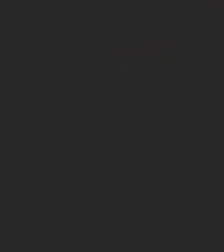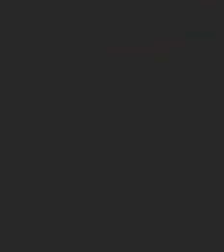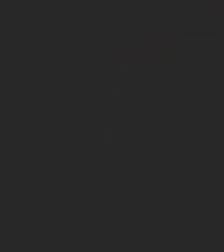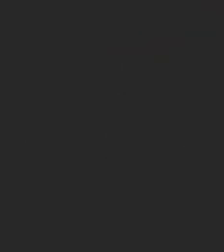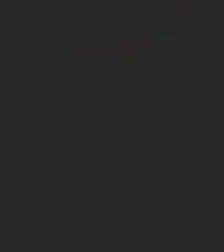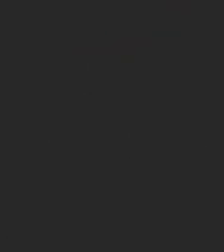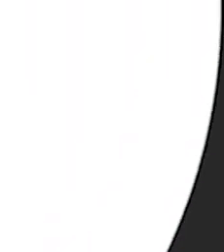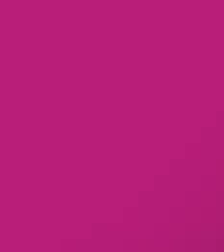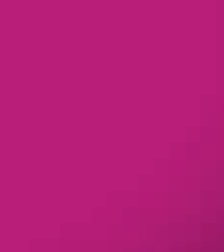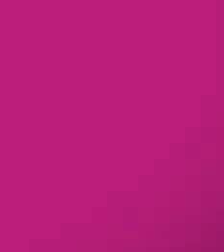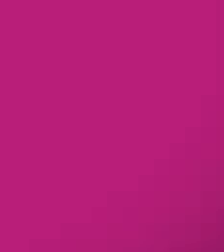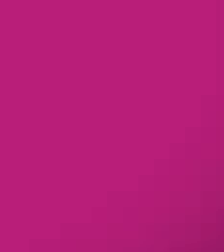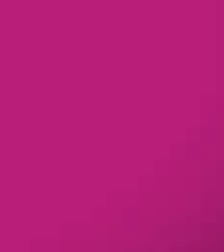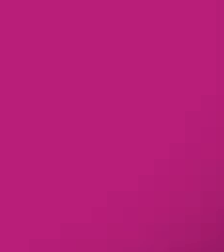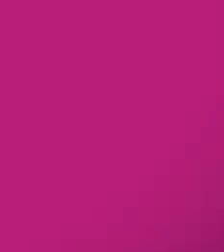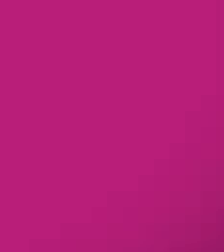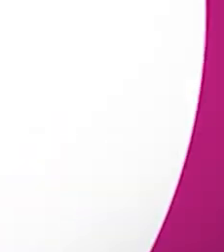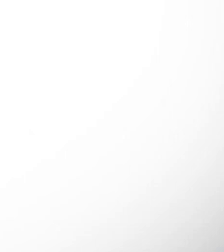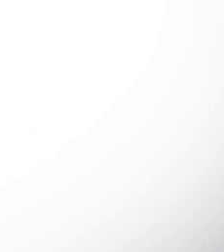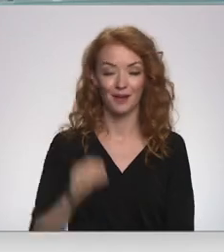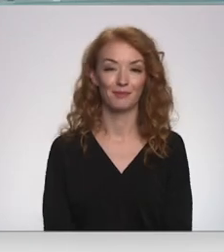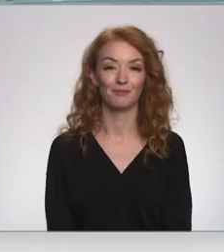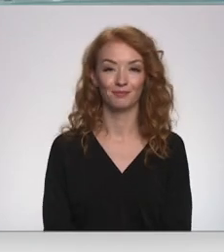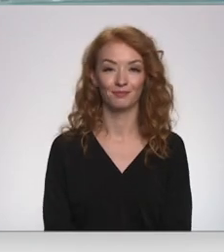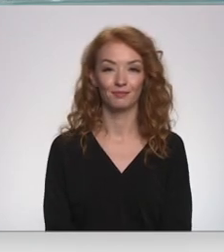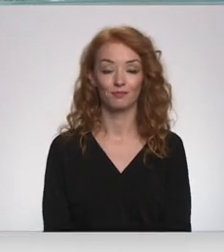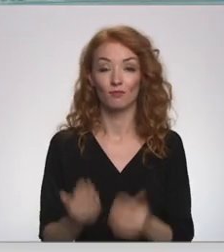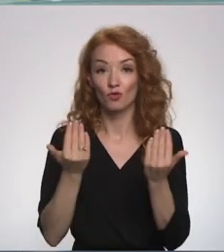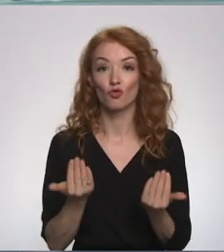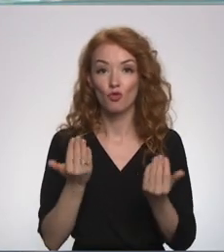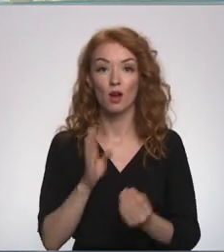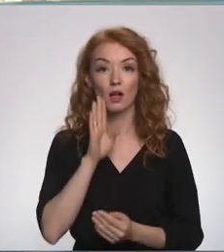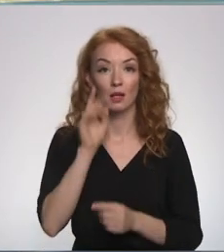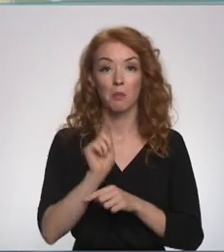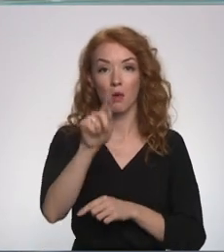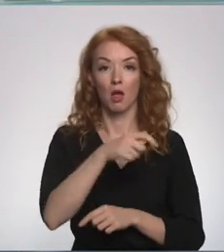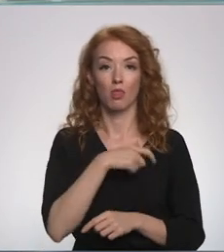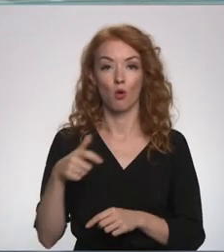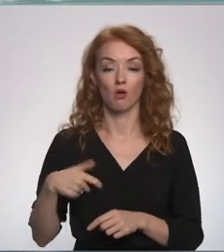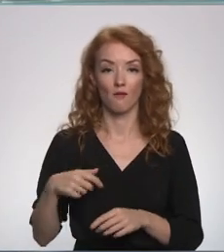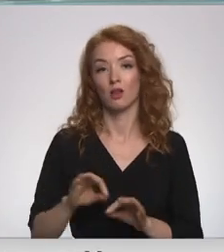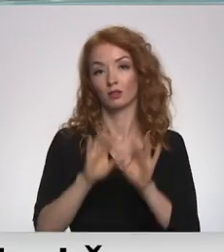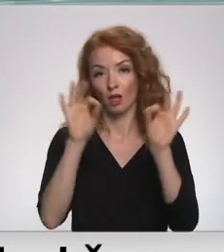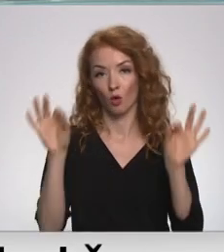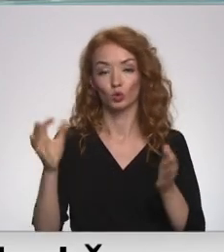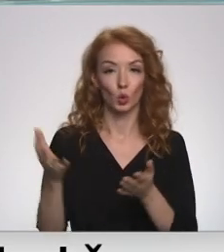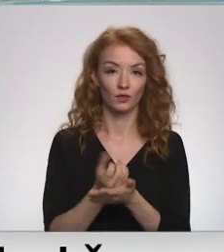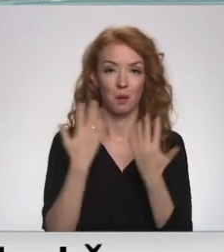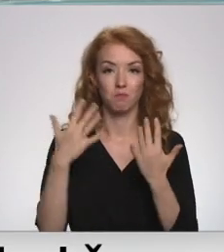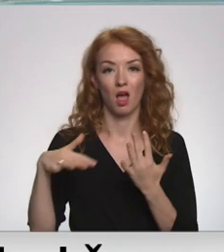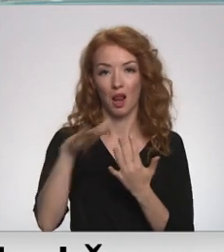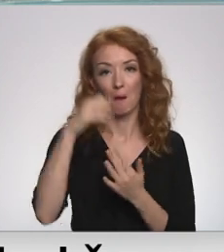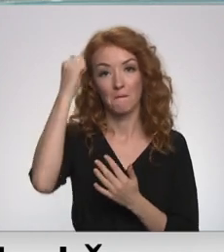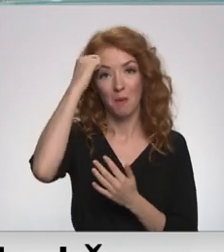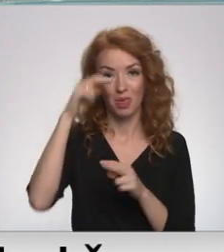Re, viss ēters ir te! Šorīt Rīgā Pārdaugavā sākusies padomju pieminekļa nojaukšana,